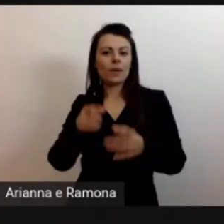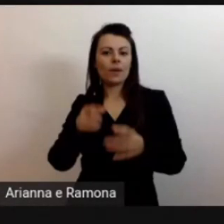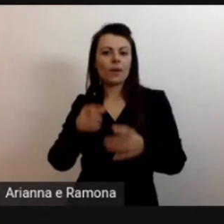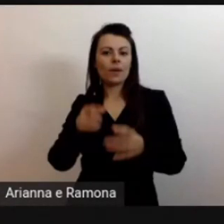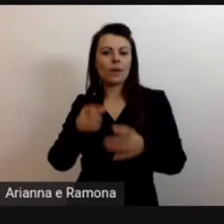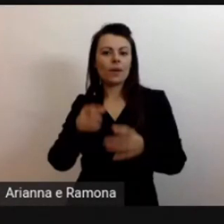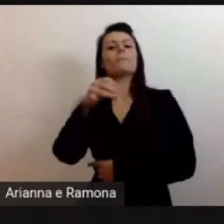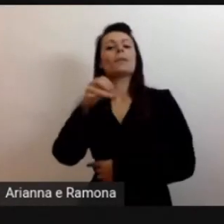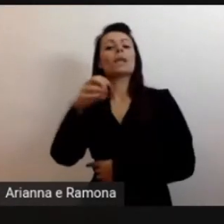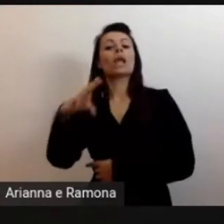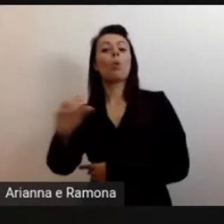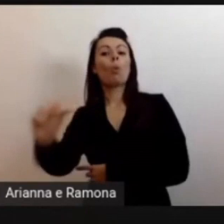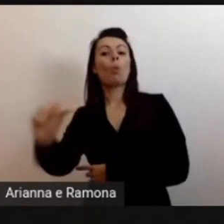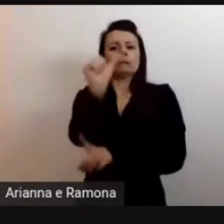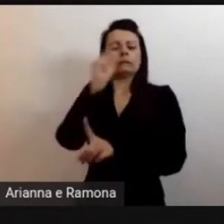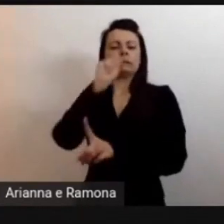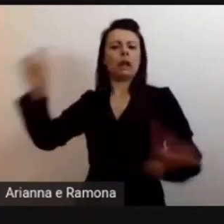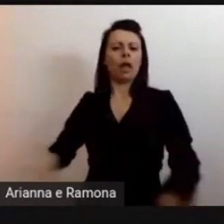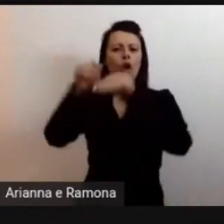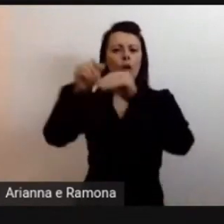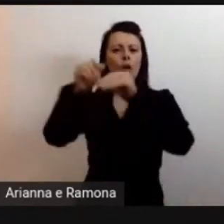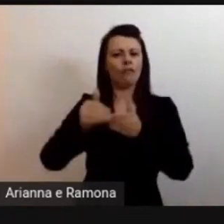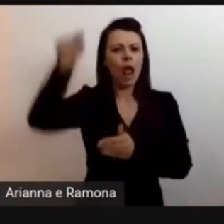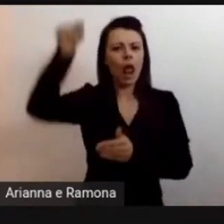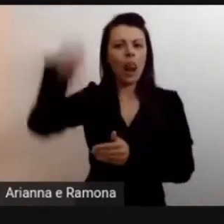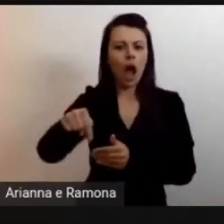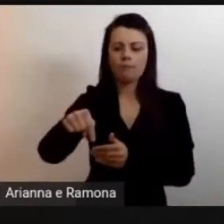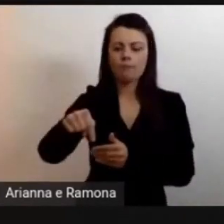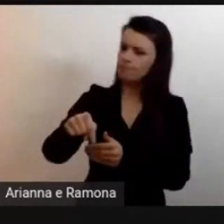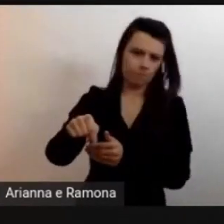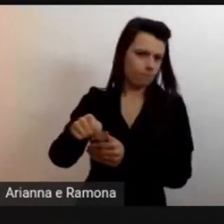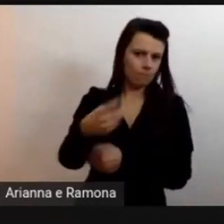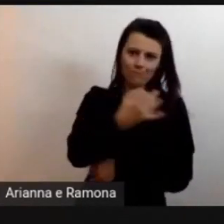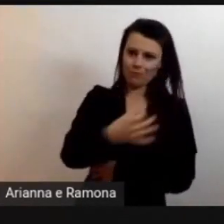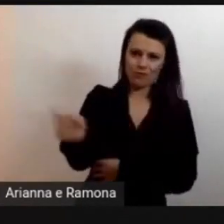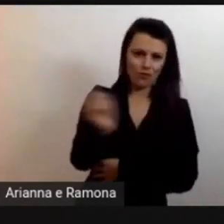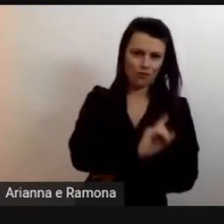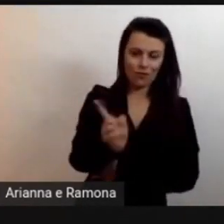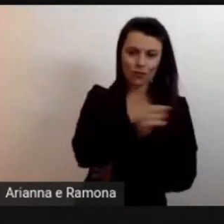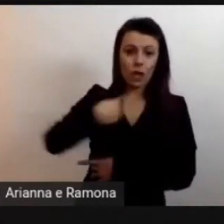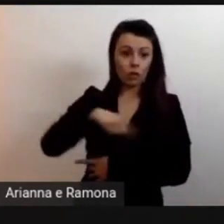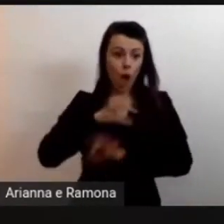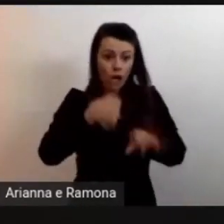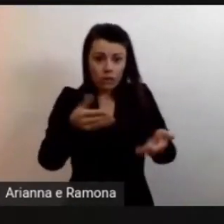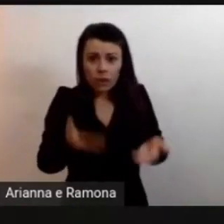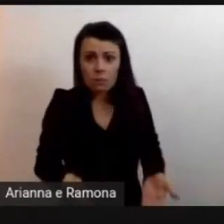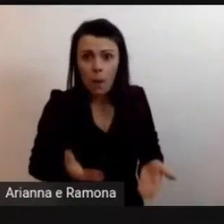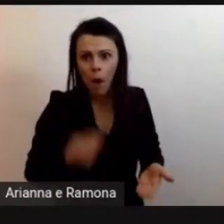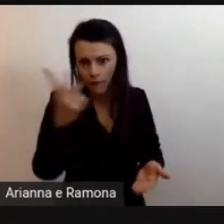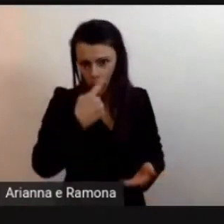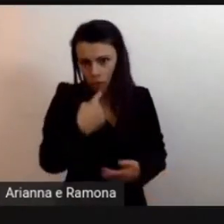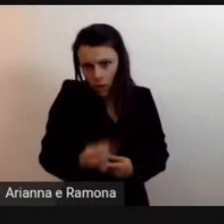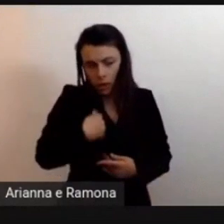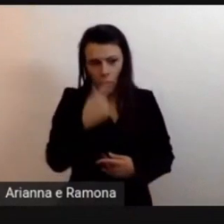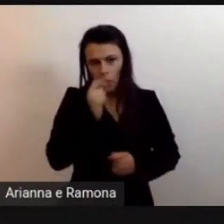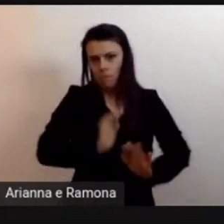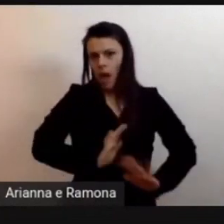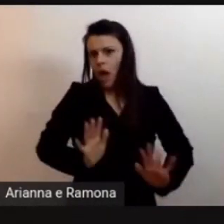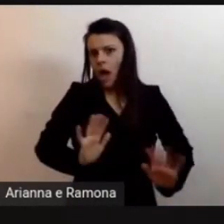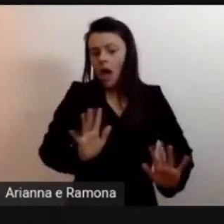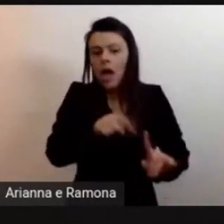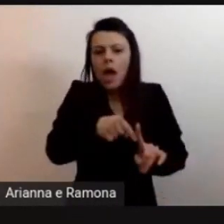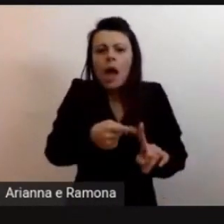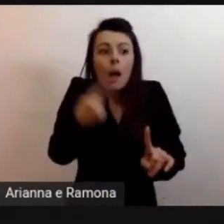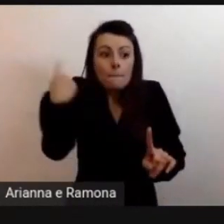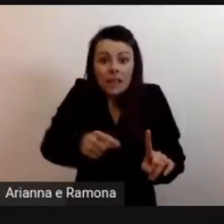conseguenza quello a cui siamo arrivati subito il baritono e la necessaria no c'è stato